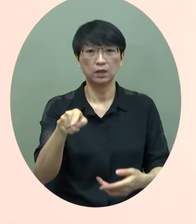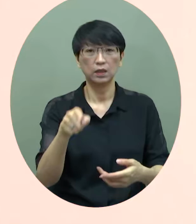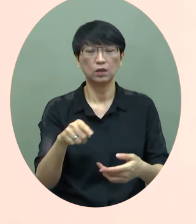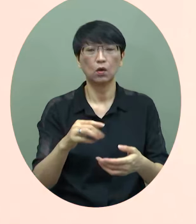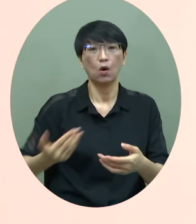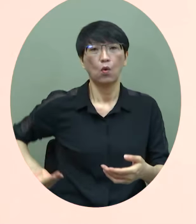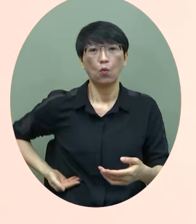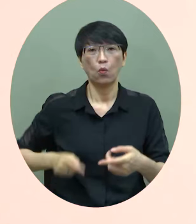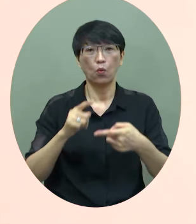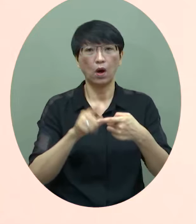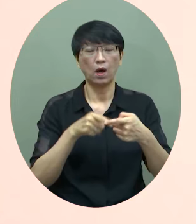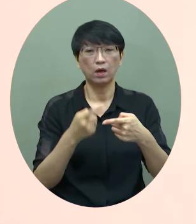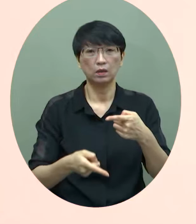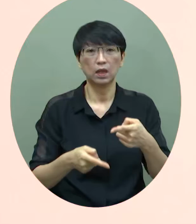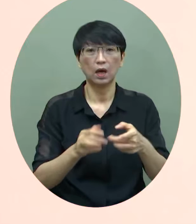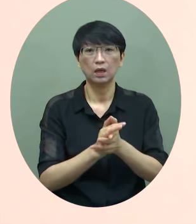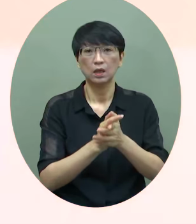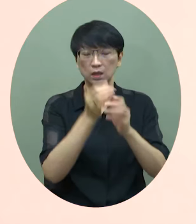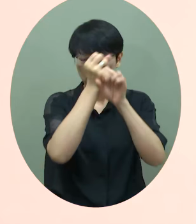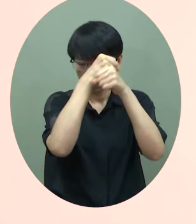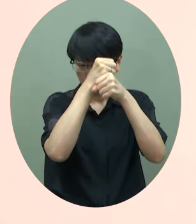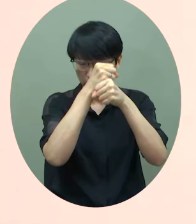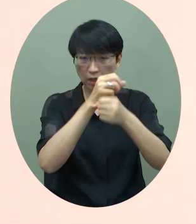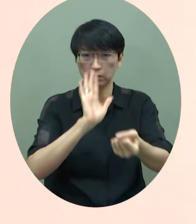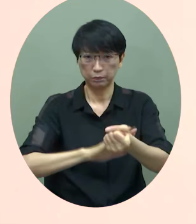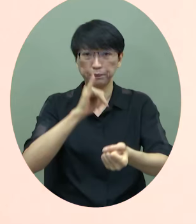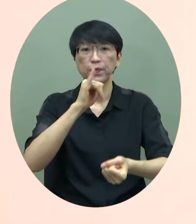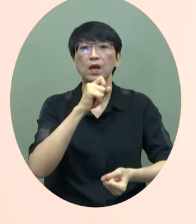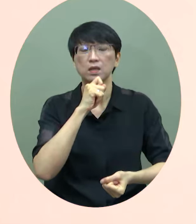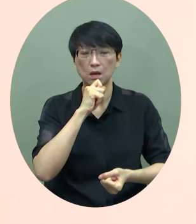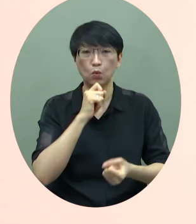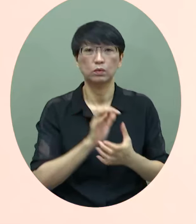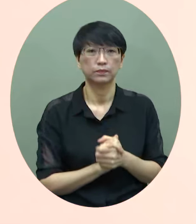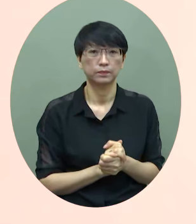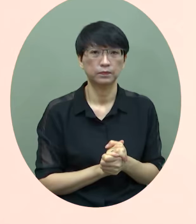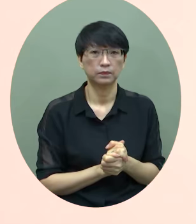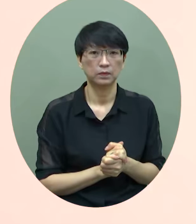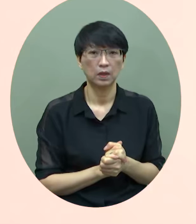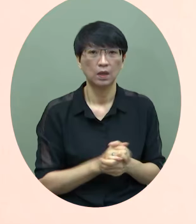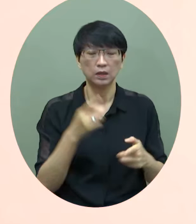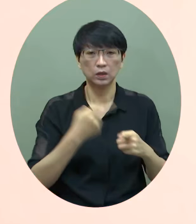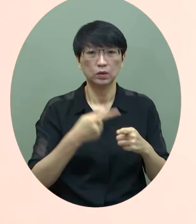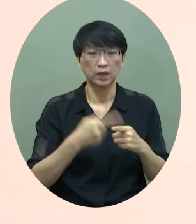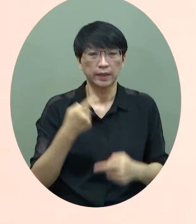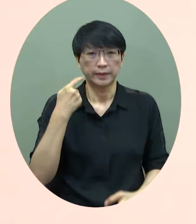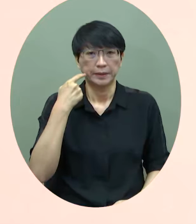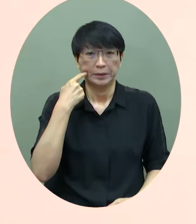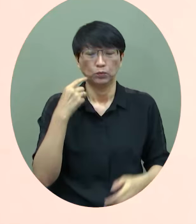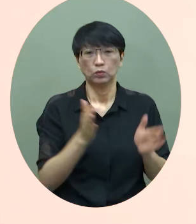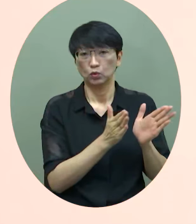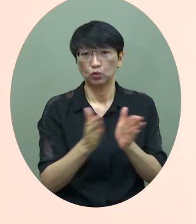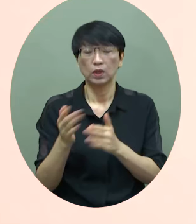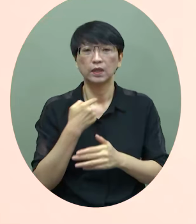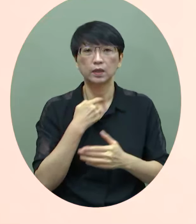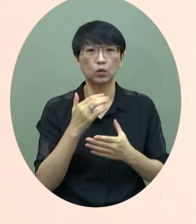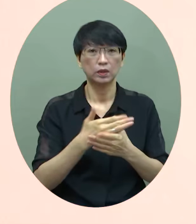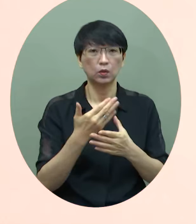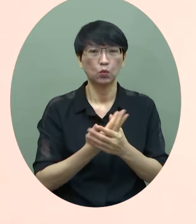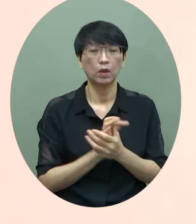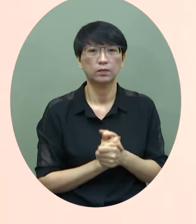在一些檢測中出現了一些問題這些問題都是要認真嚴肅去處理因為每